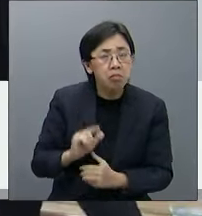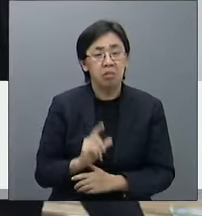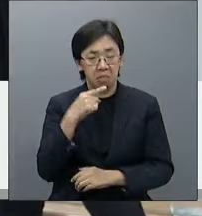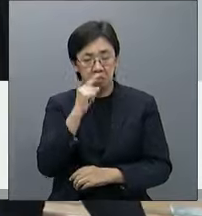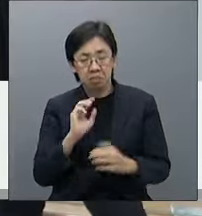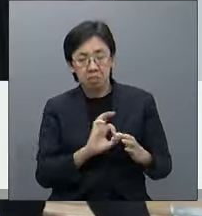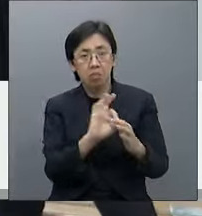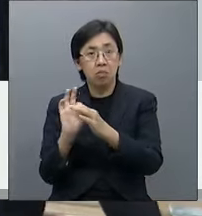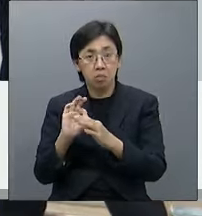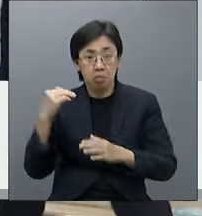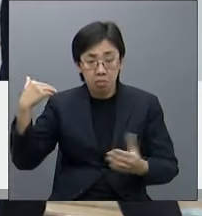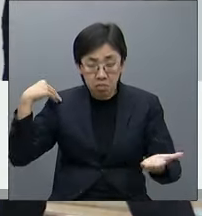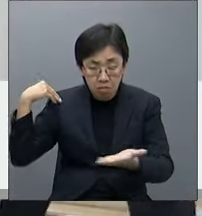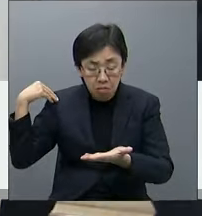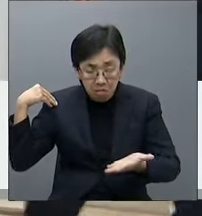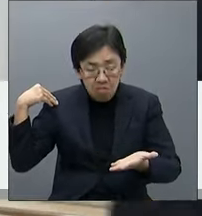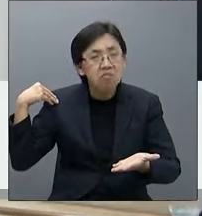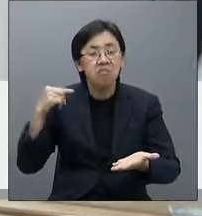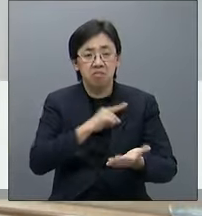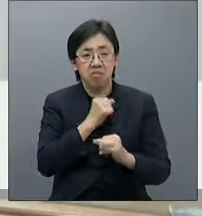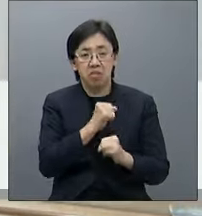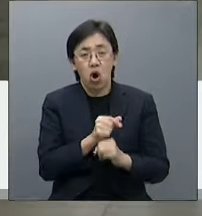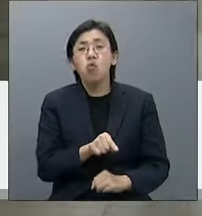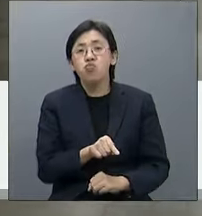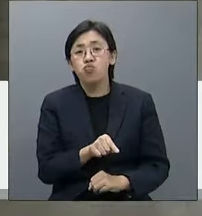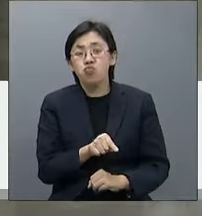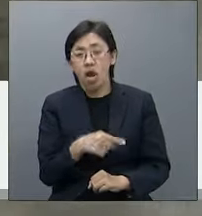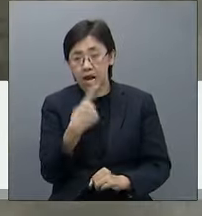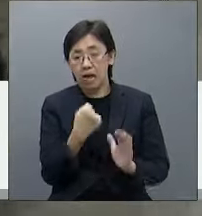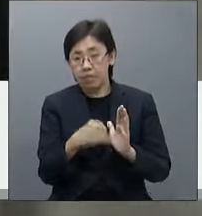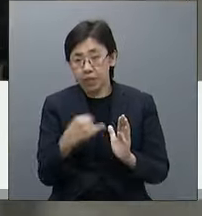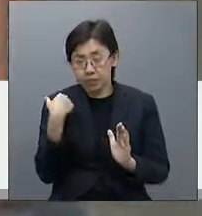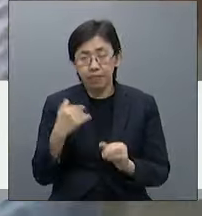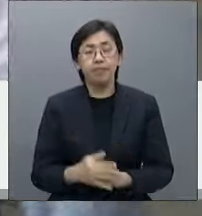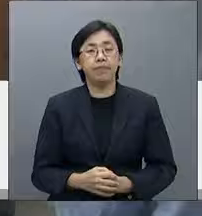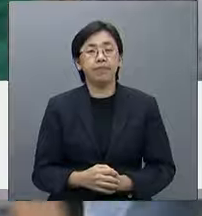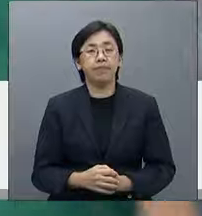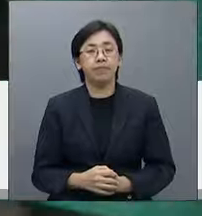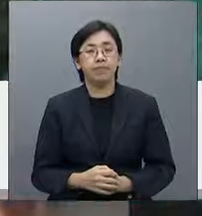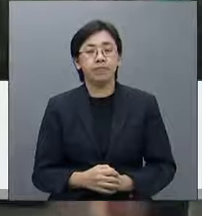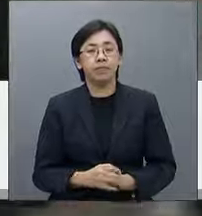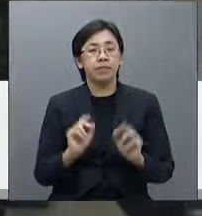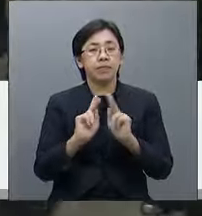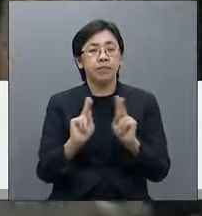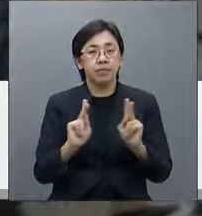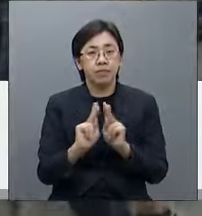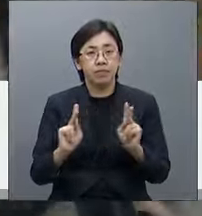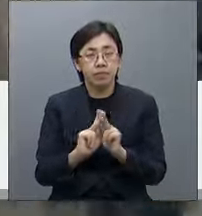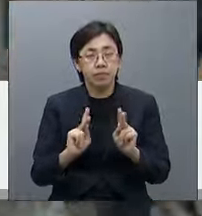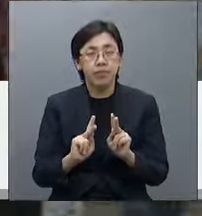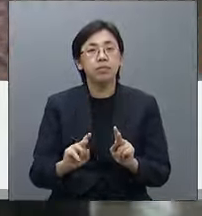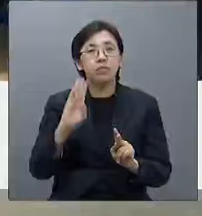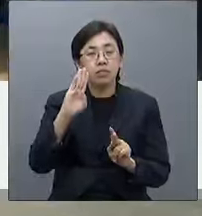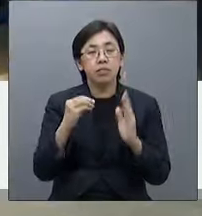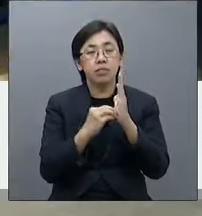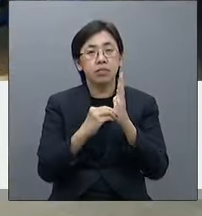วข้องในคดีอีกบ้างที่ยังปฏิบัติหน้าที่อยู่ในปัจจุบันซึ่งนายประแสงมงคลสิริกรรมการผู้อำนวยการบริษัทกรุงเทพธนาค